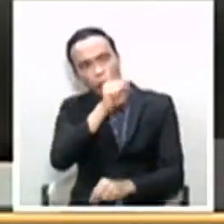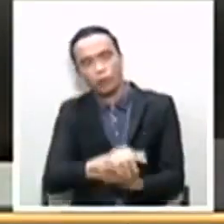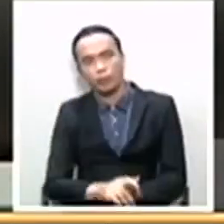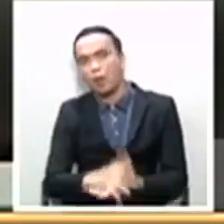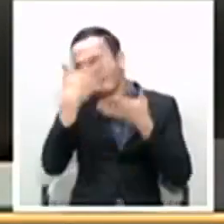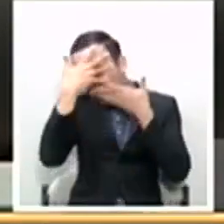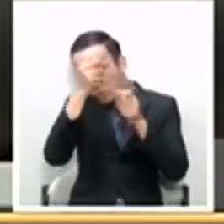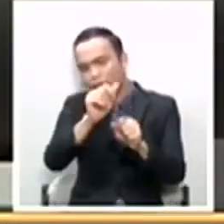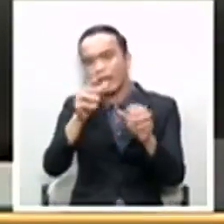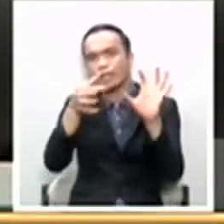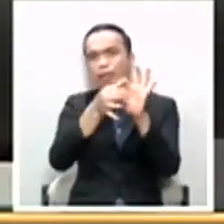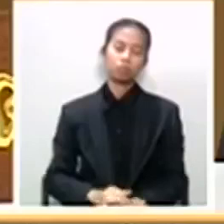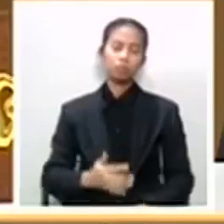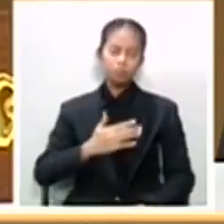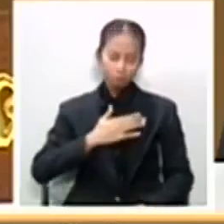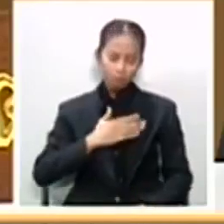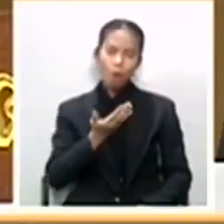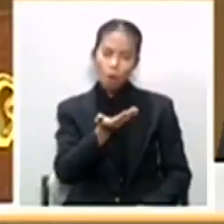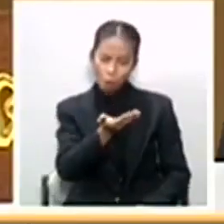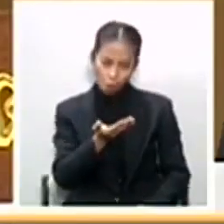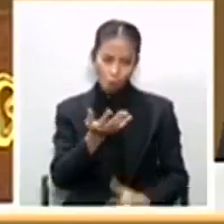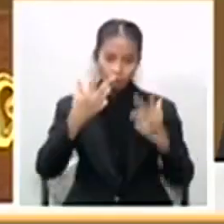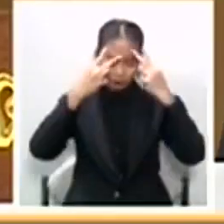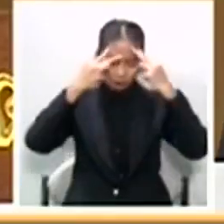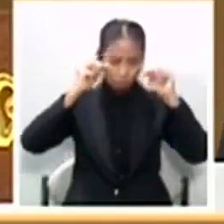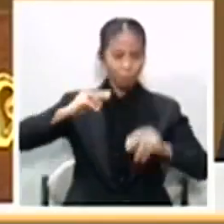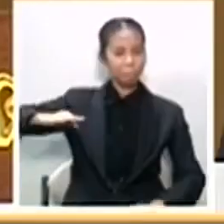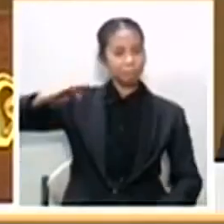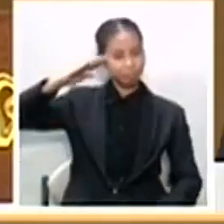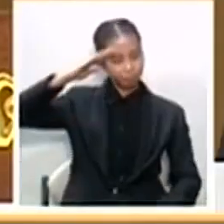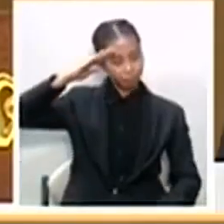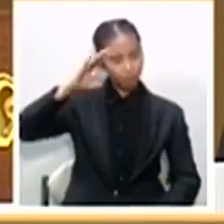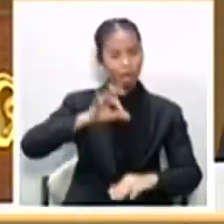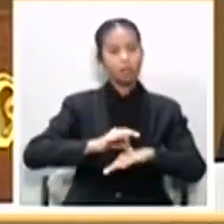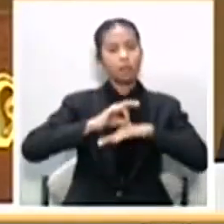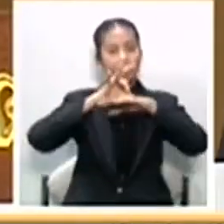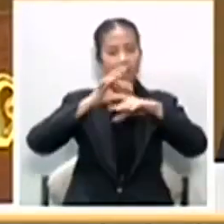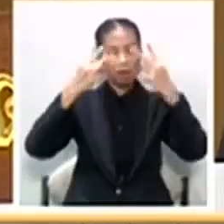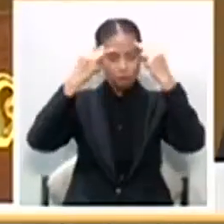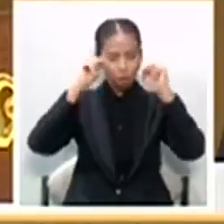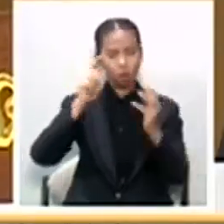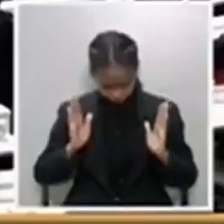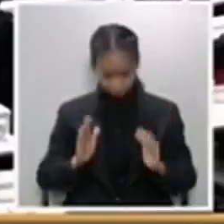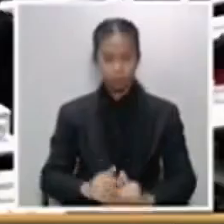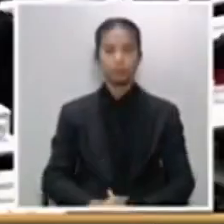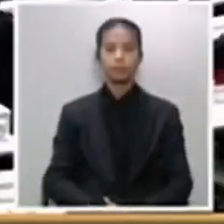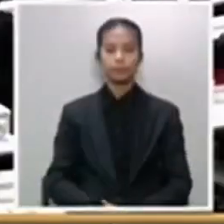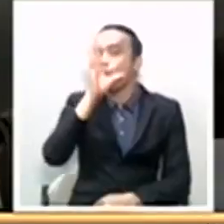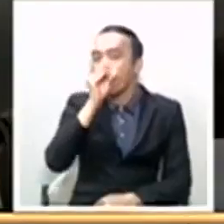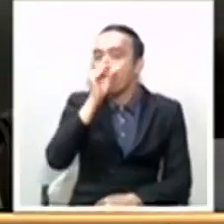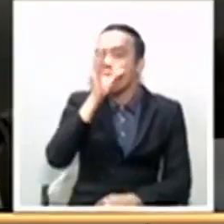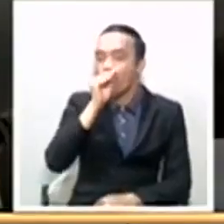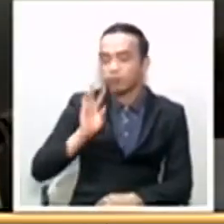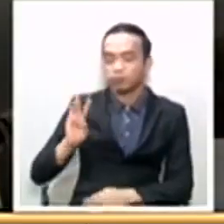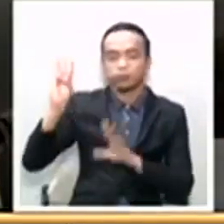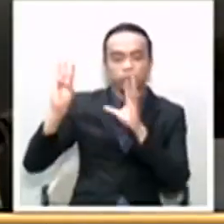ไม่ให้ความสำคัญกับรัฐธรรมนูญการที่พลเอกประยุทธ์จันทร์โอชาในฐานะรัฐมนตรีนั้นกล่าวไม่ครบจึงเป็น